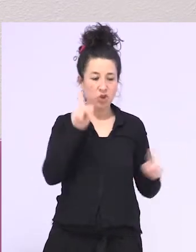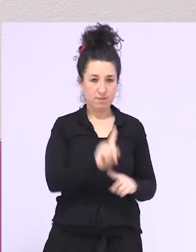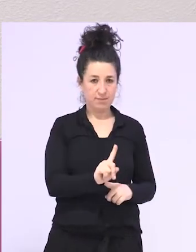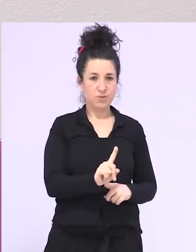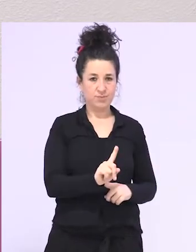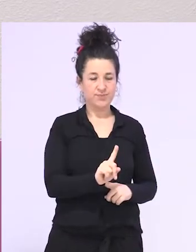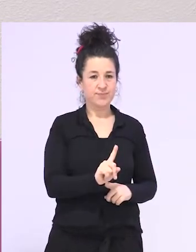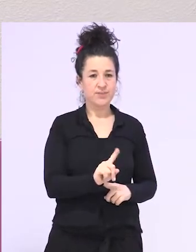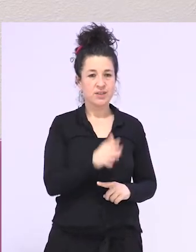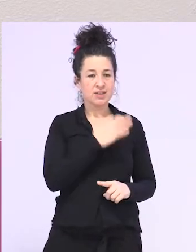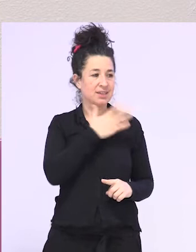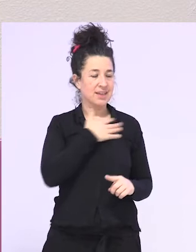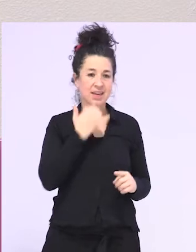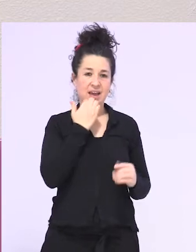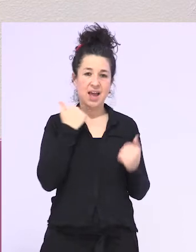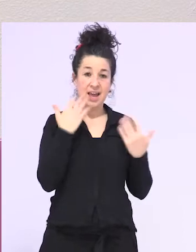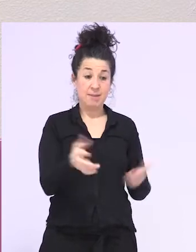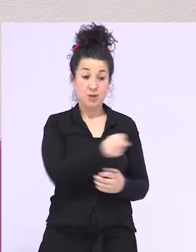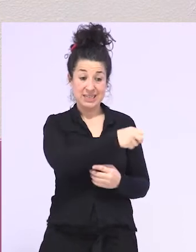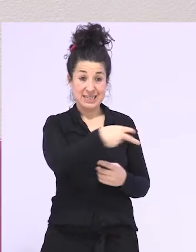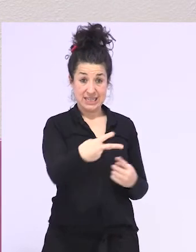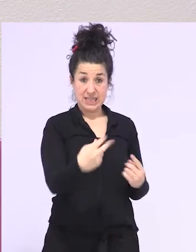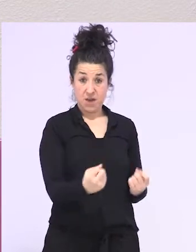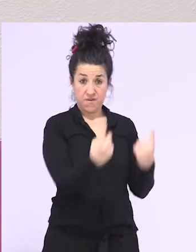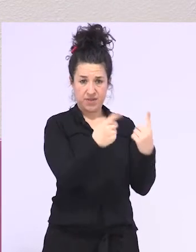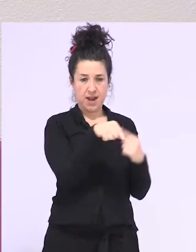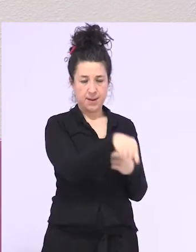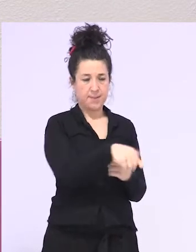ekarri nahi dizuet horren adibide bat sententzia nagusikoa.